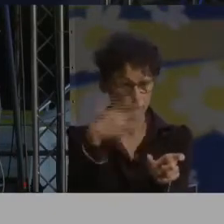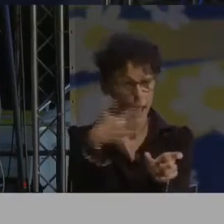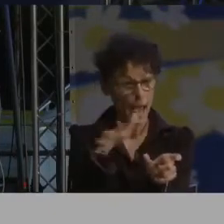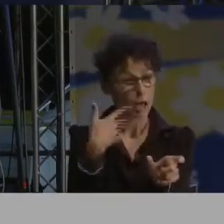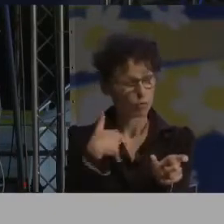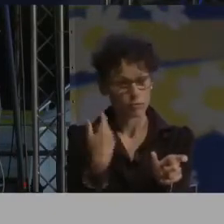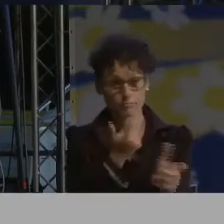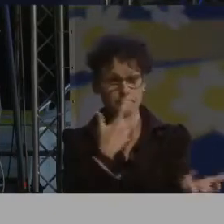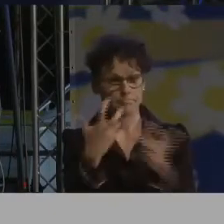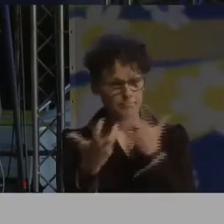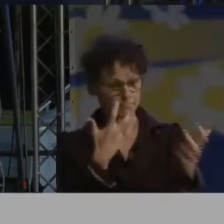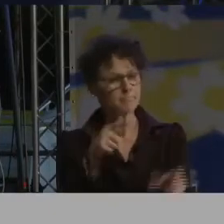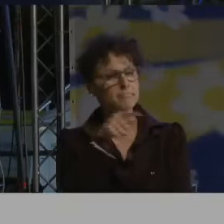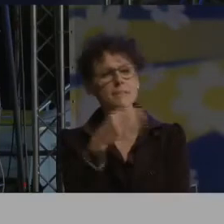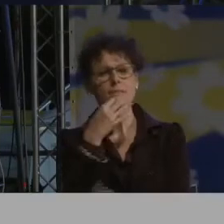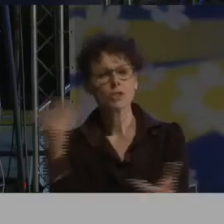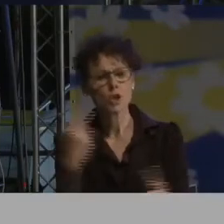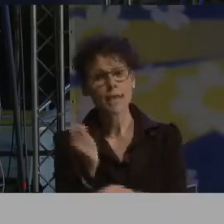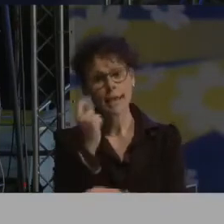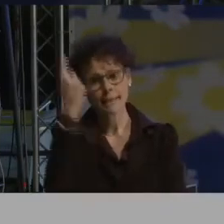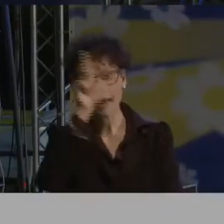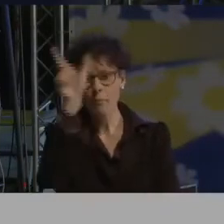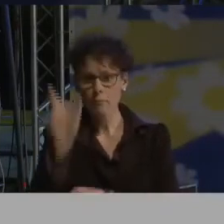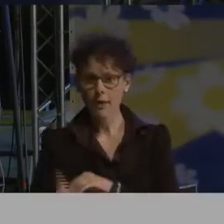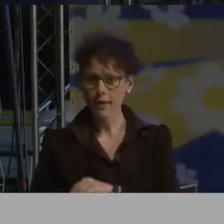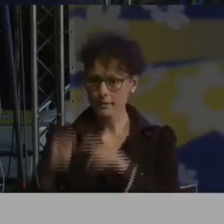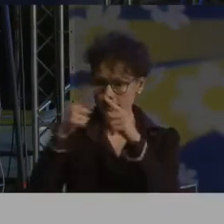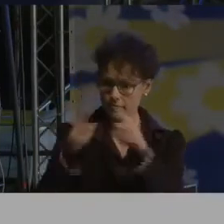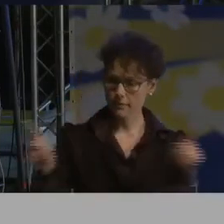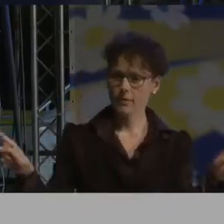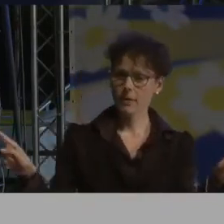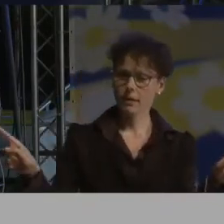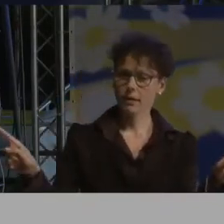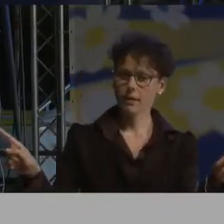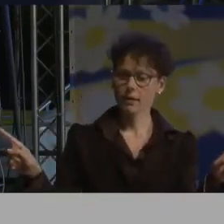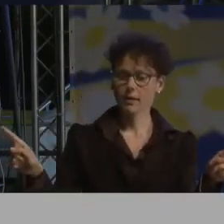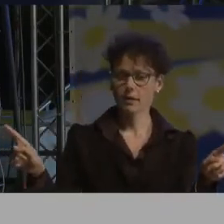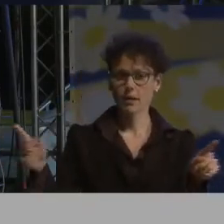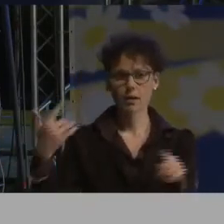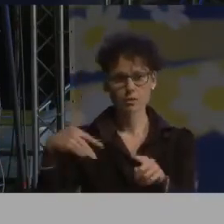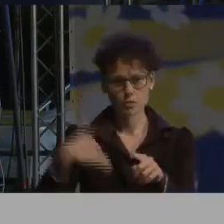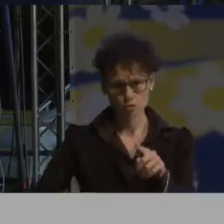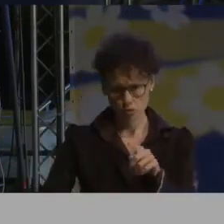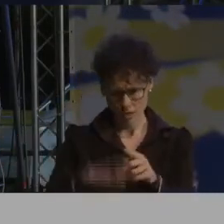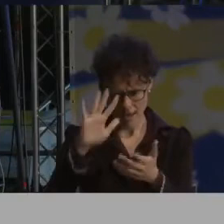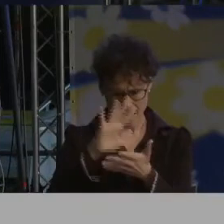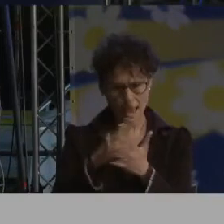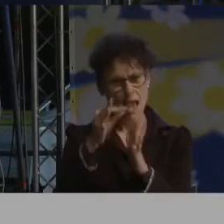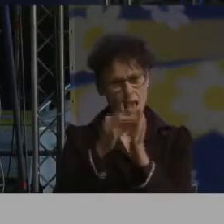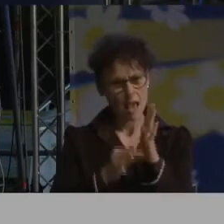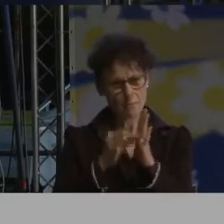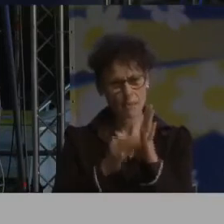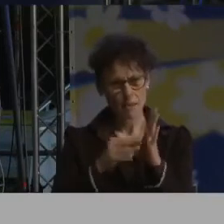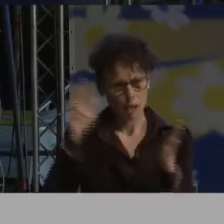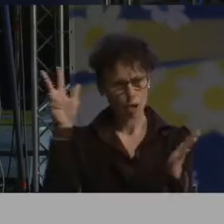microcredito rappresenta un'idea di paese differente quando è stato approvato con l'emendamento di cui parlava vito se ne